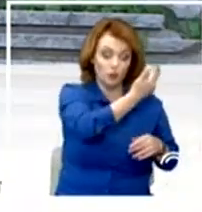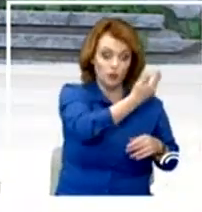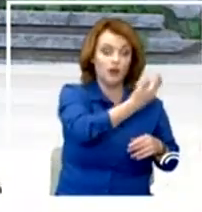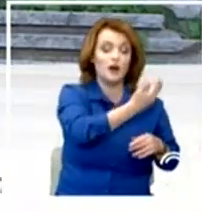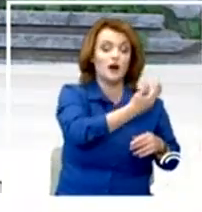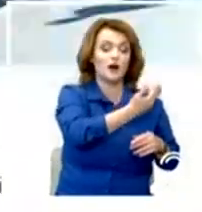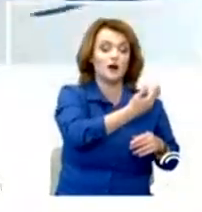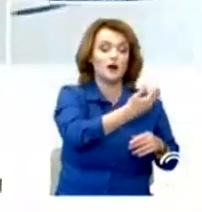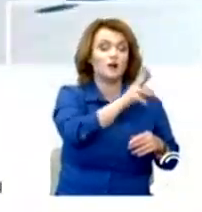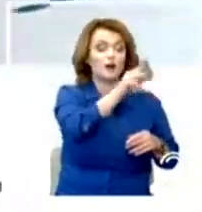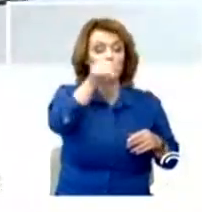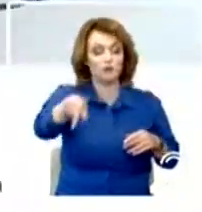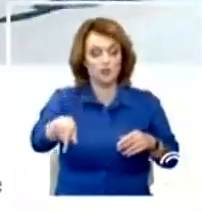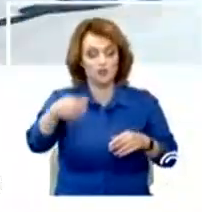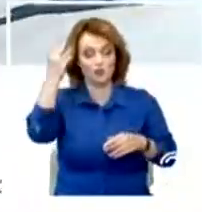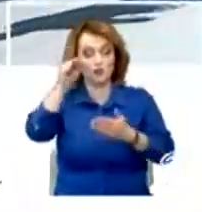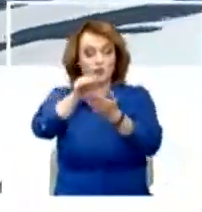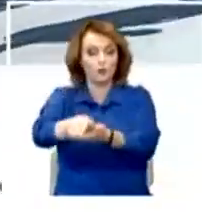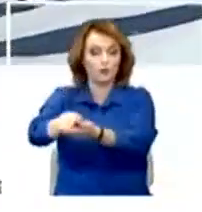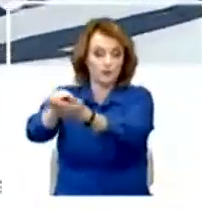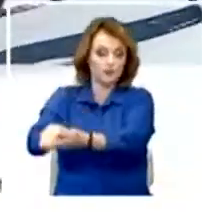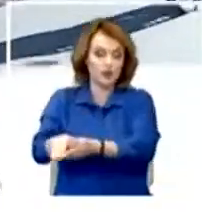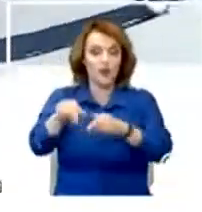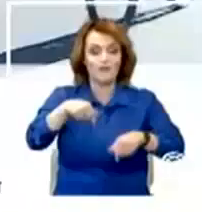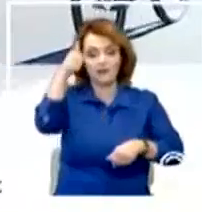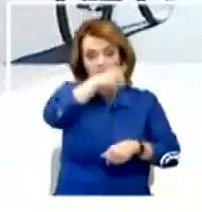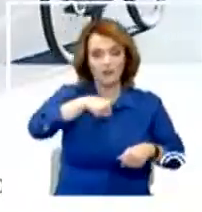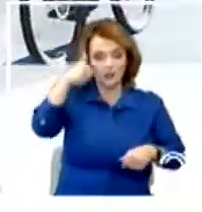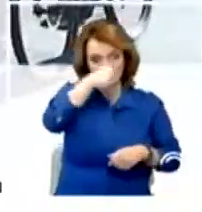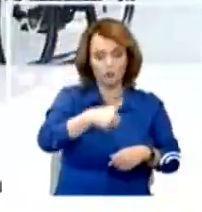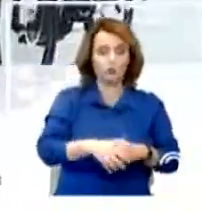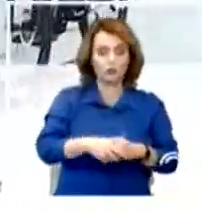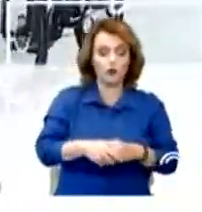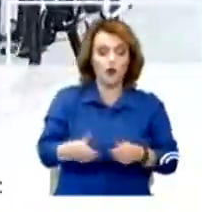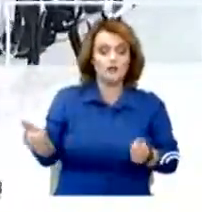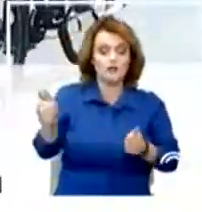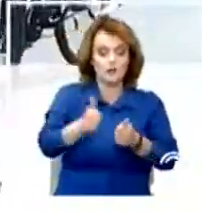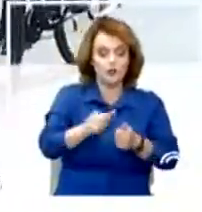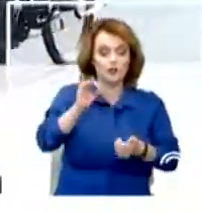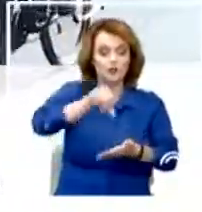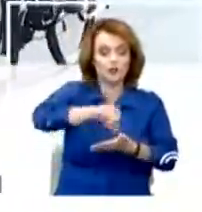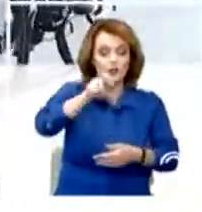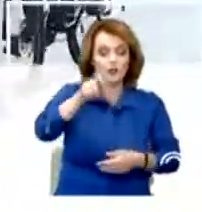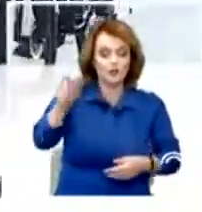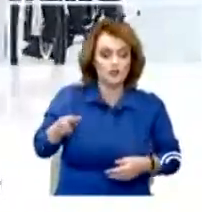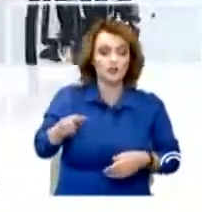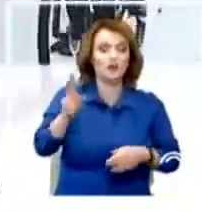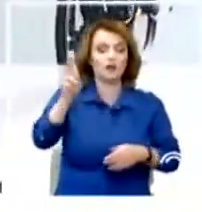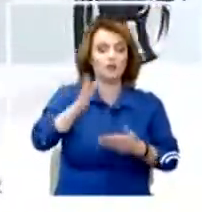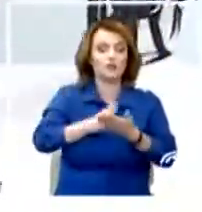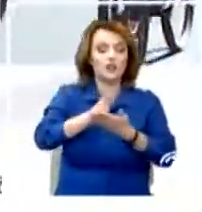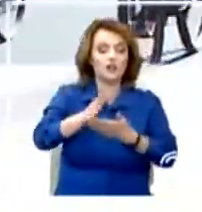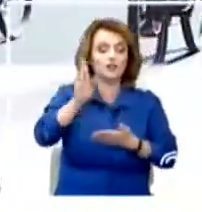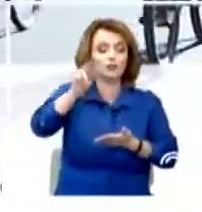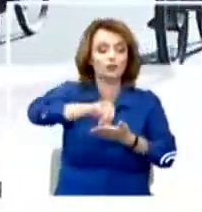un eveniment patriotic. La ediția din acest an, ștafetei veteranilor s-au alăturat și participanții războiului de la Nistru